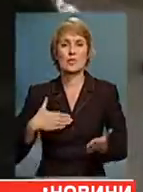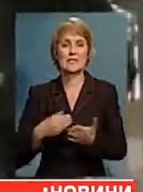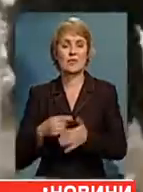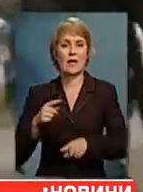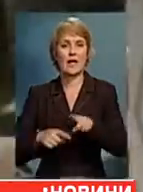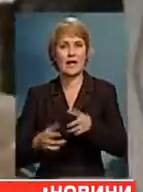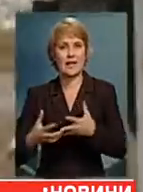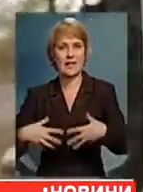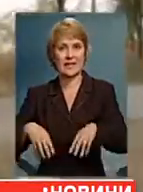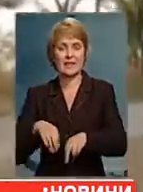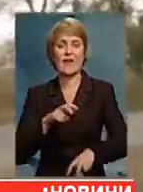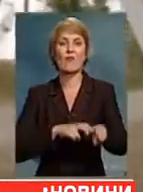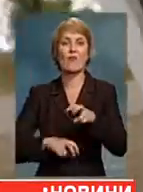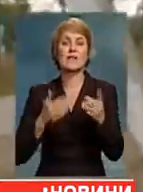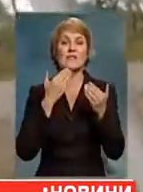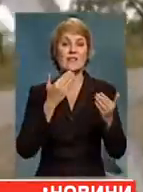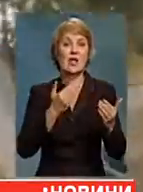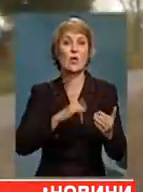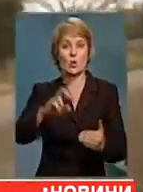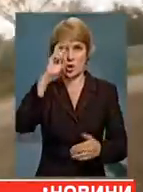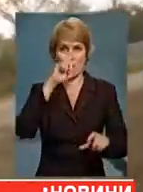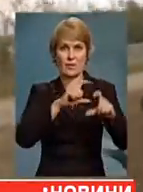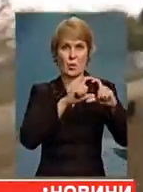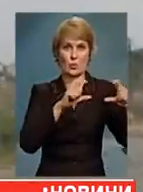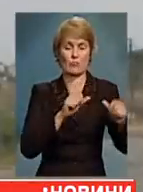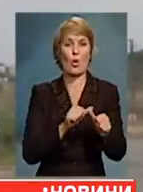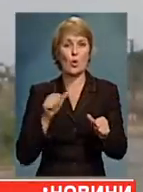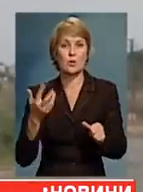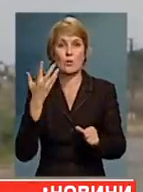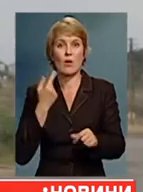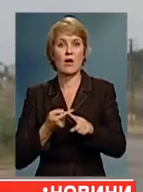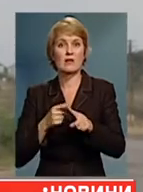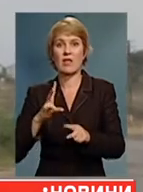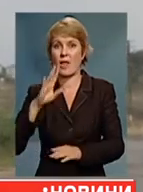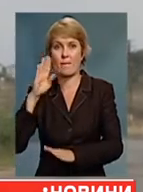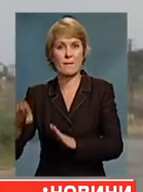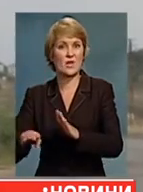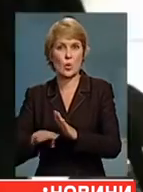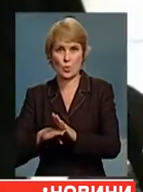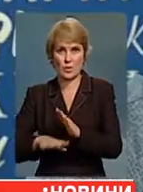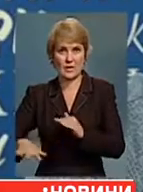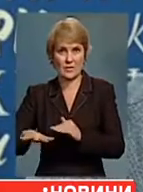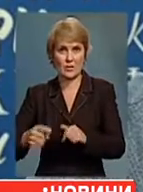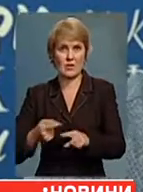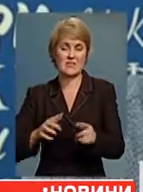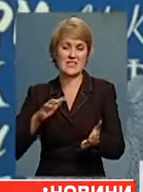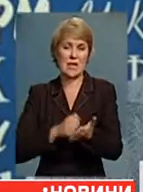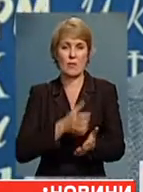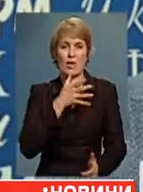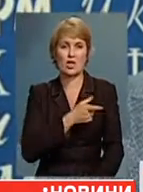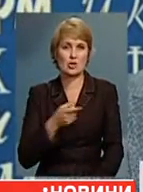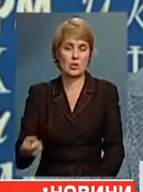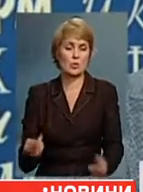державних органів, особливо коли це стосується непідконтрольних територій. А це займає багато часу і ресурсів. На жаль, на даний